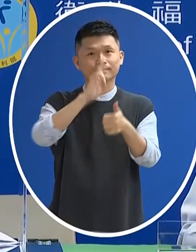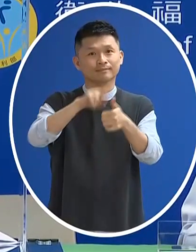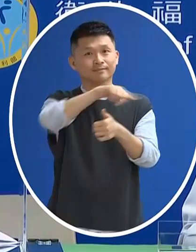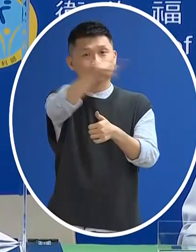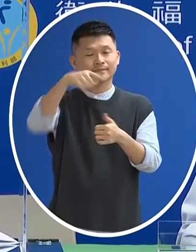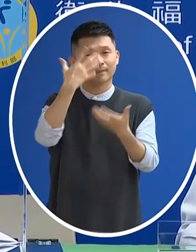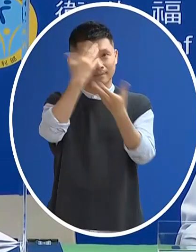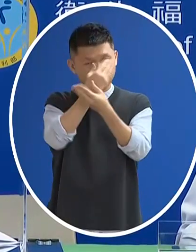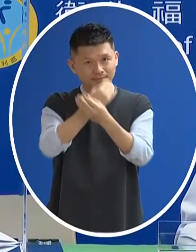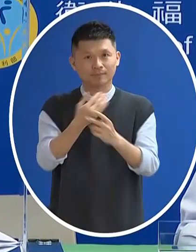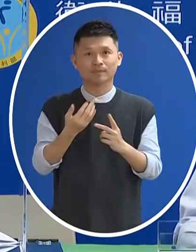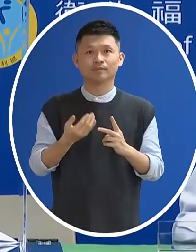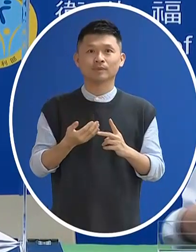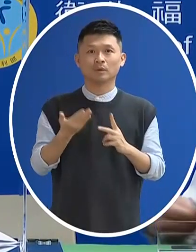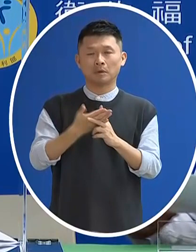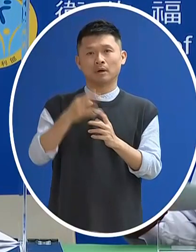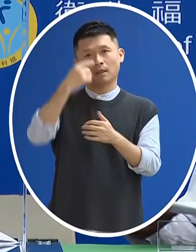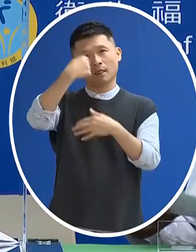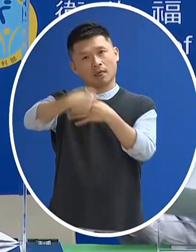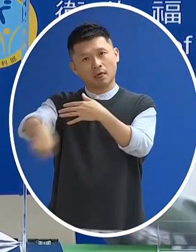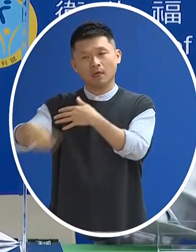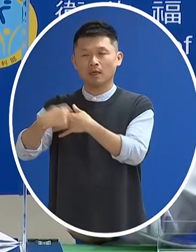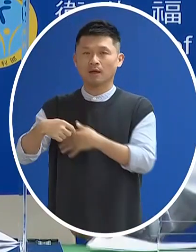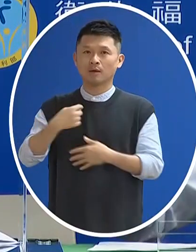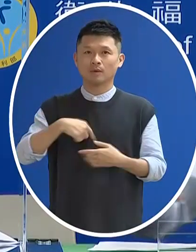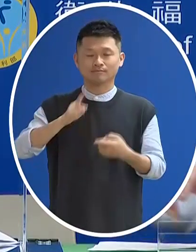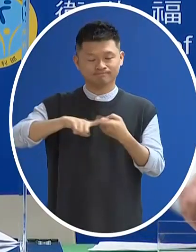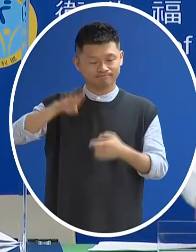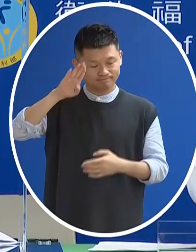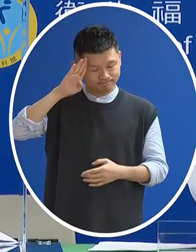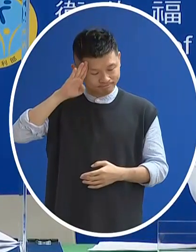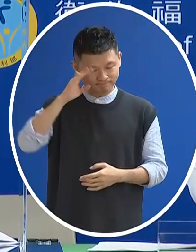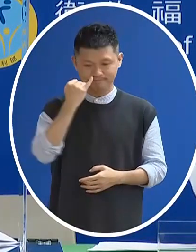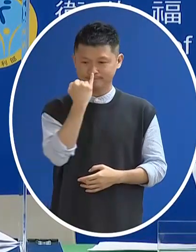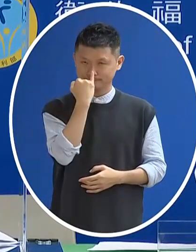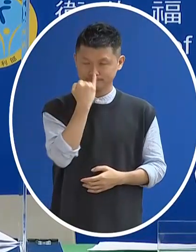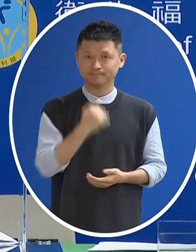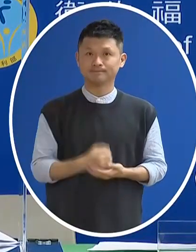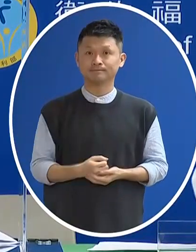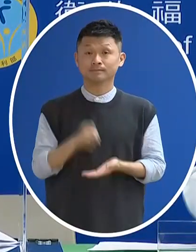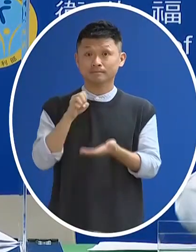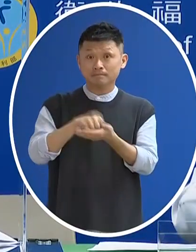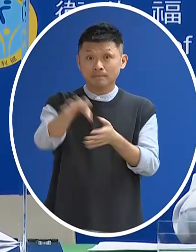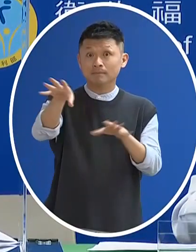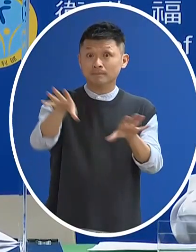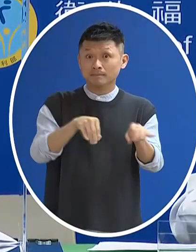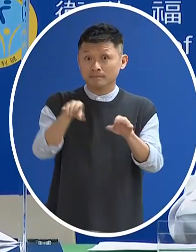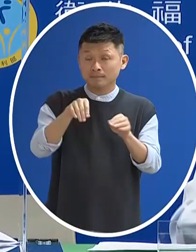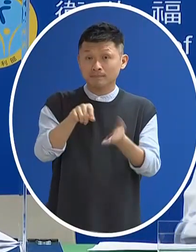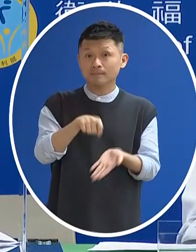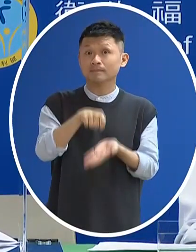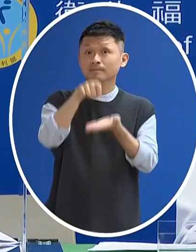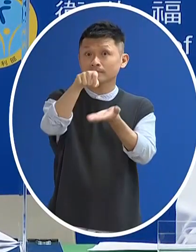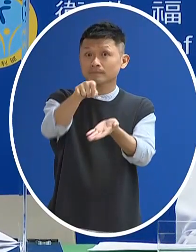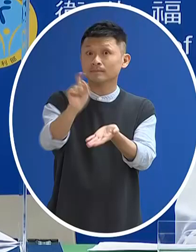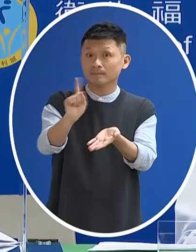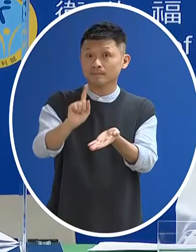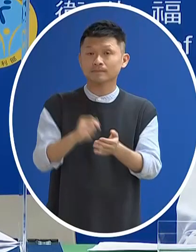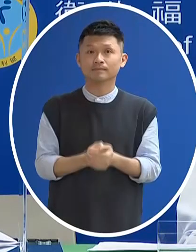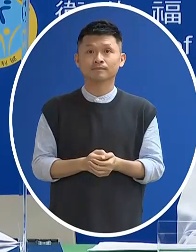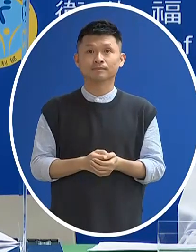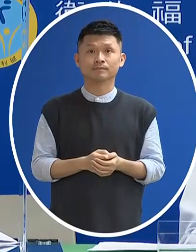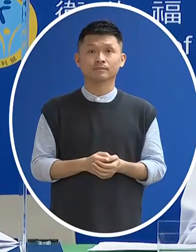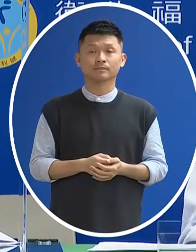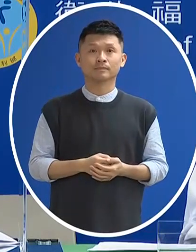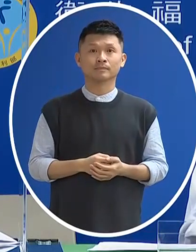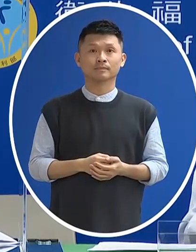对任何人可能造成的伤害表达歉意。那天的报告资料中提到签署 DNR